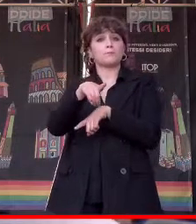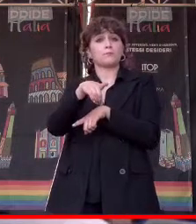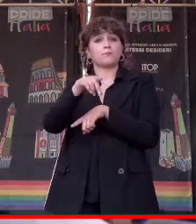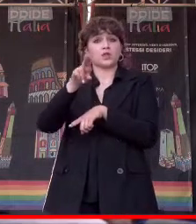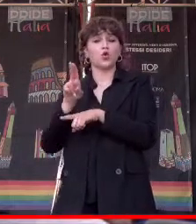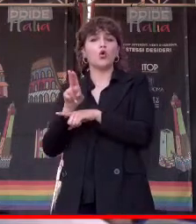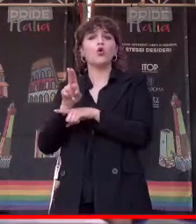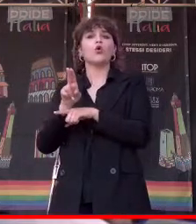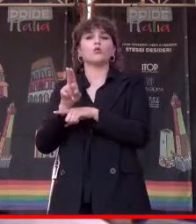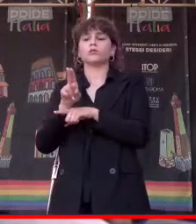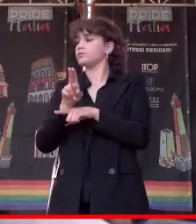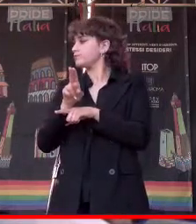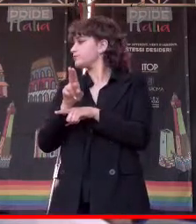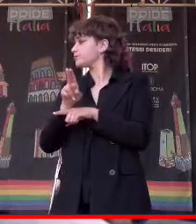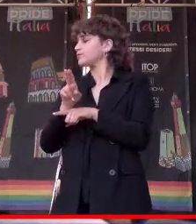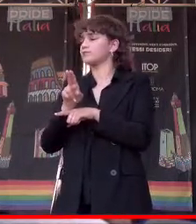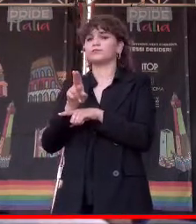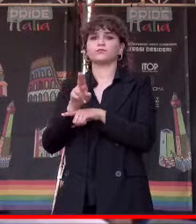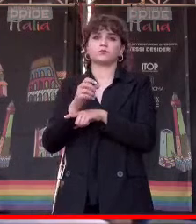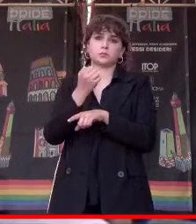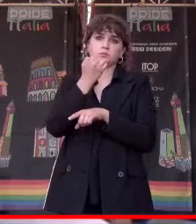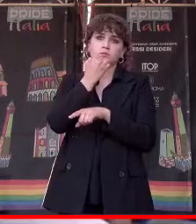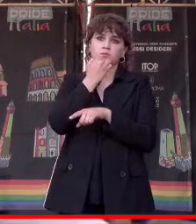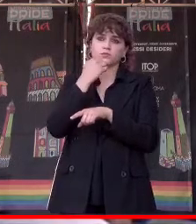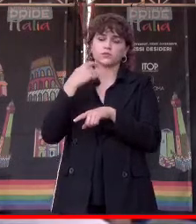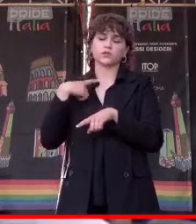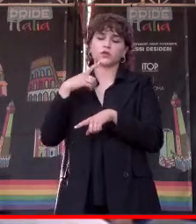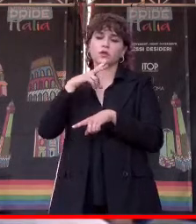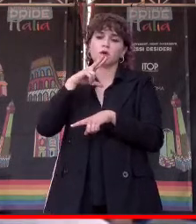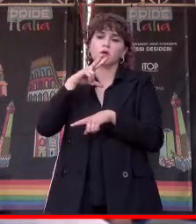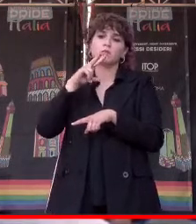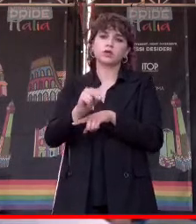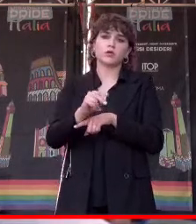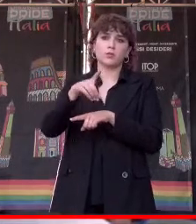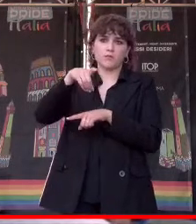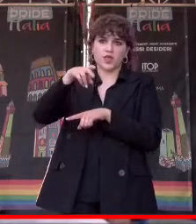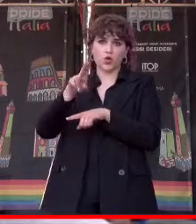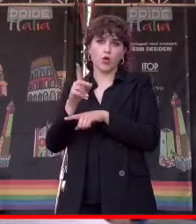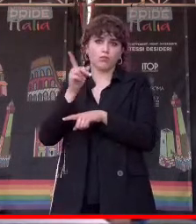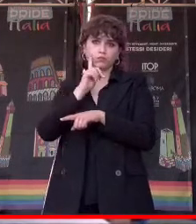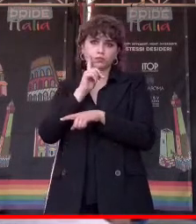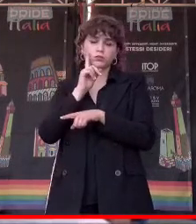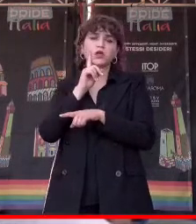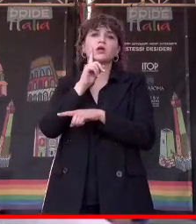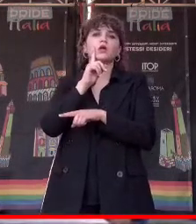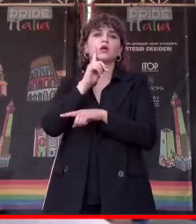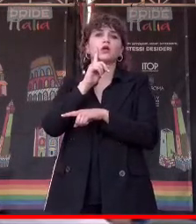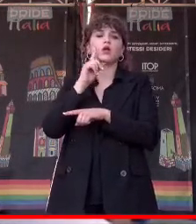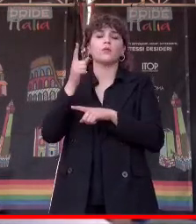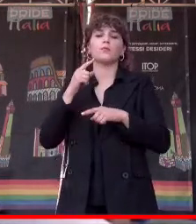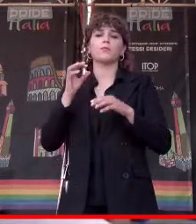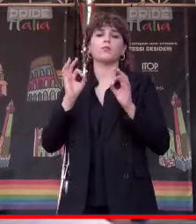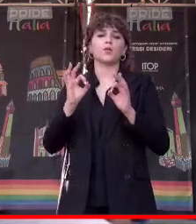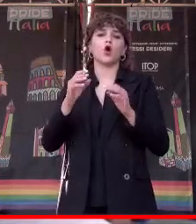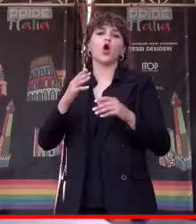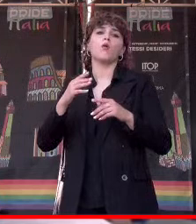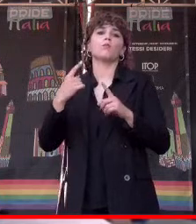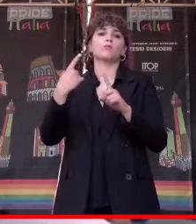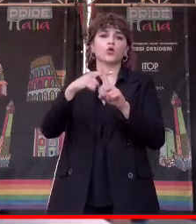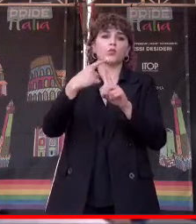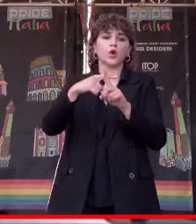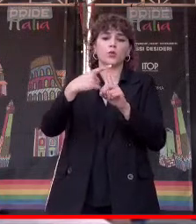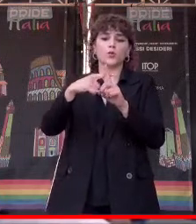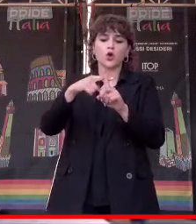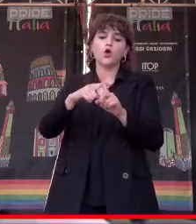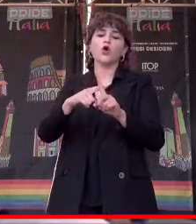questa è, scusate se abuso di questa parola, è un processo, quindi in realtà ogni PU si aggiunge un attore, un amministratore